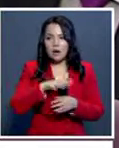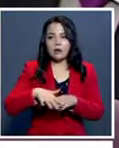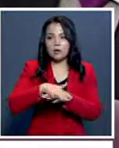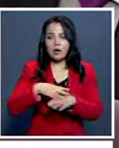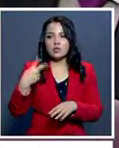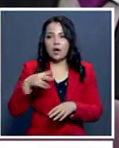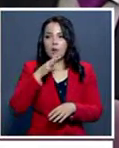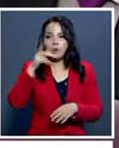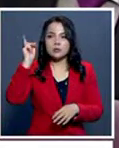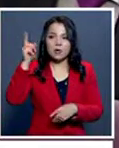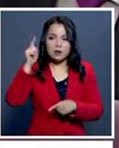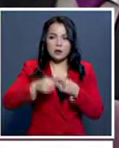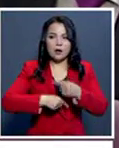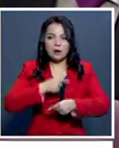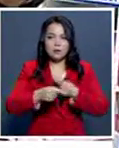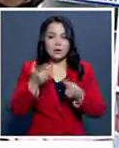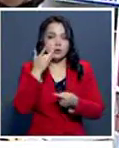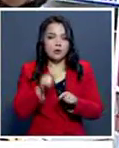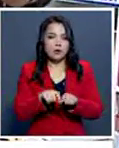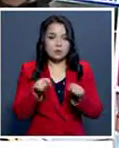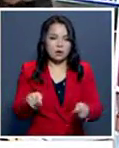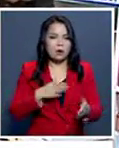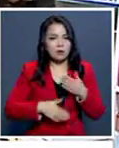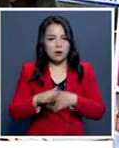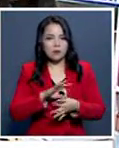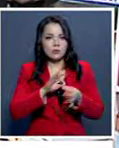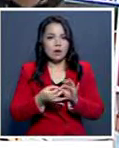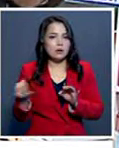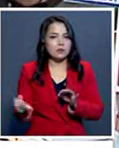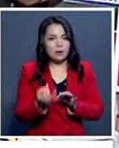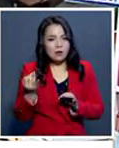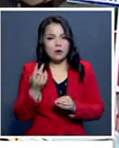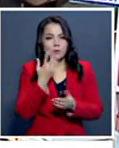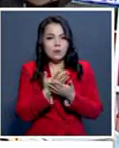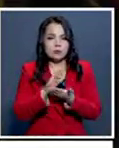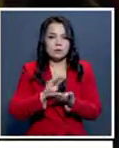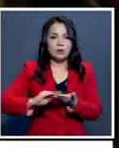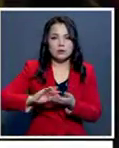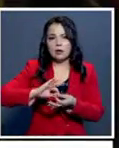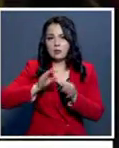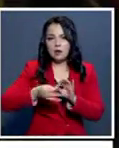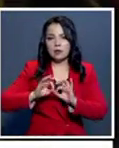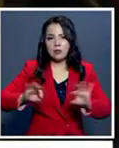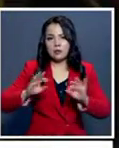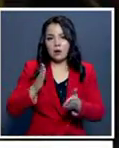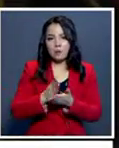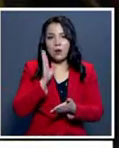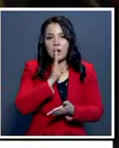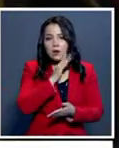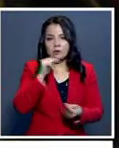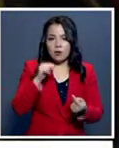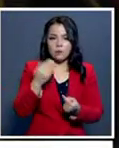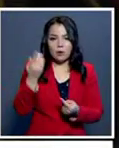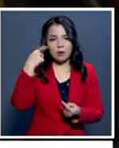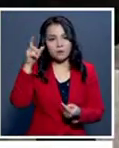20-шы ғасырдың басынан бергі бүгінге дейінгі қасіреті мен қуанышы терең суреттелген. Оның негізгі кейіпкері әйел, тақырыбы заман.